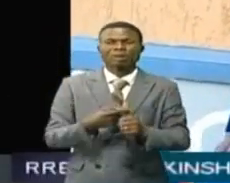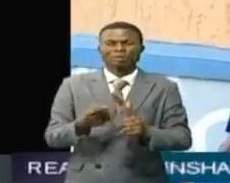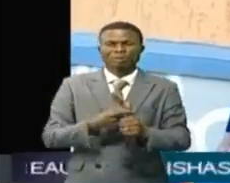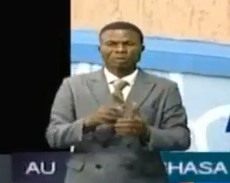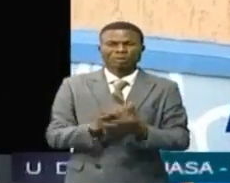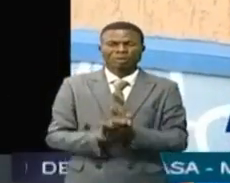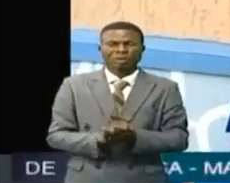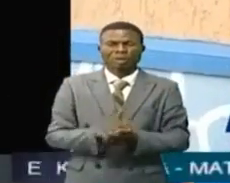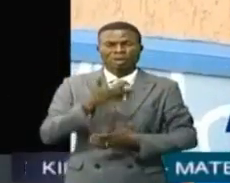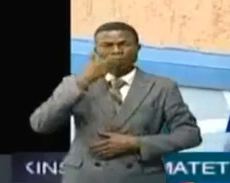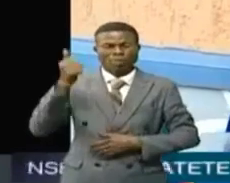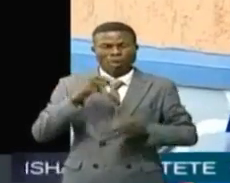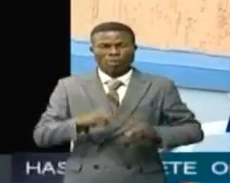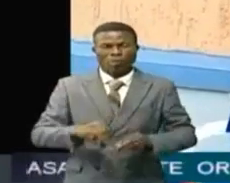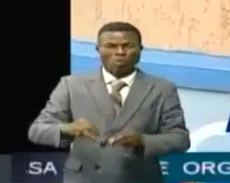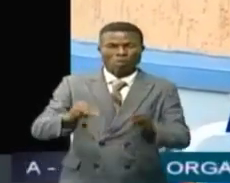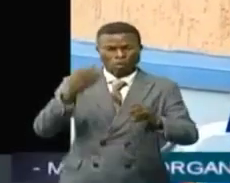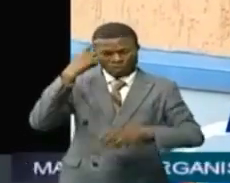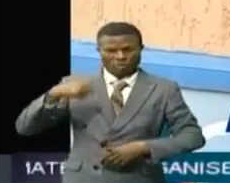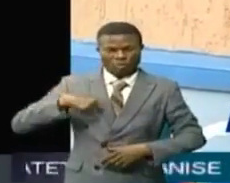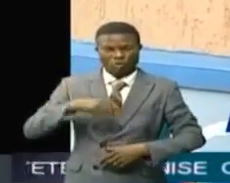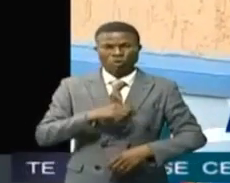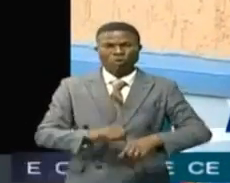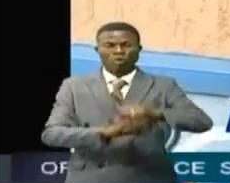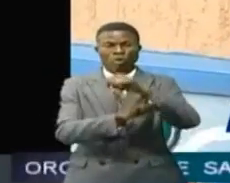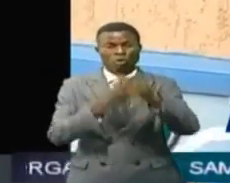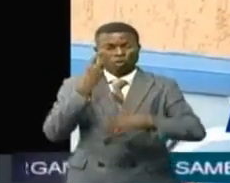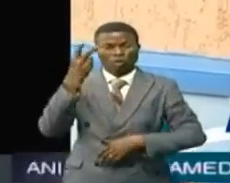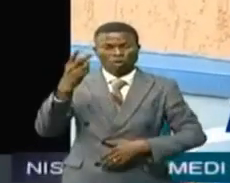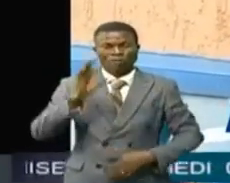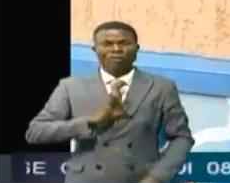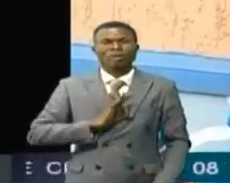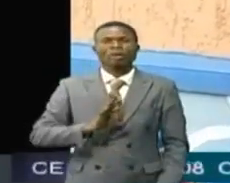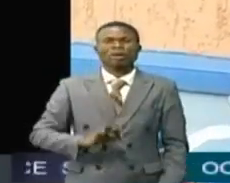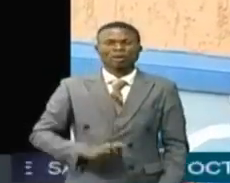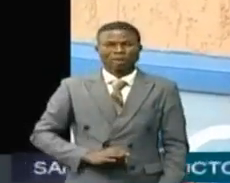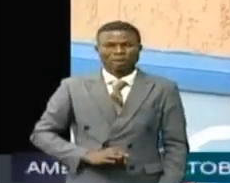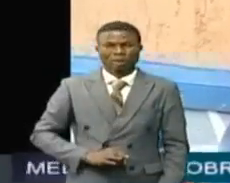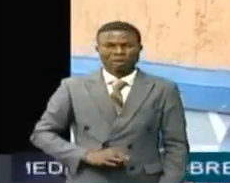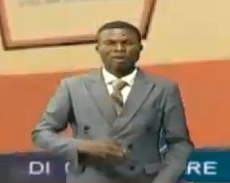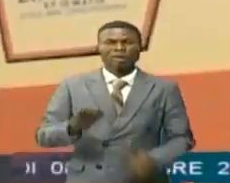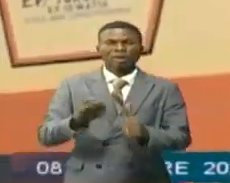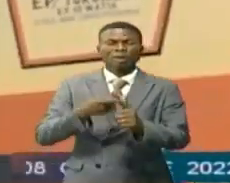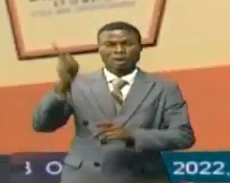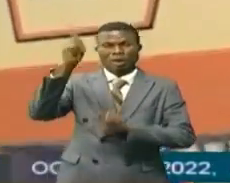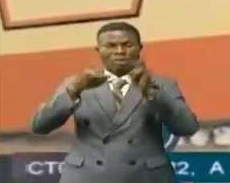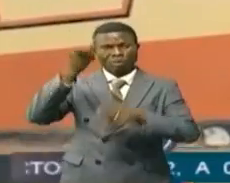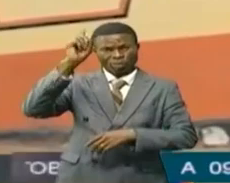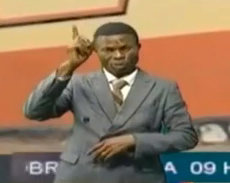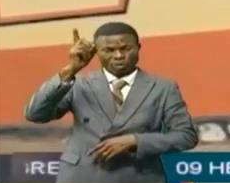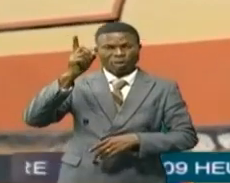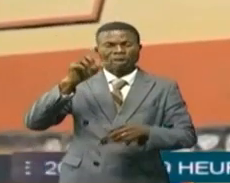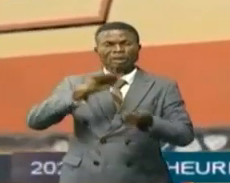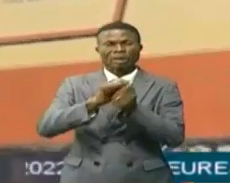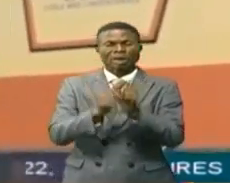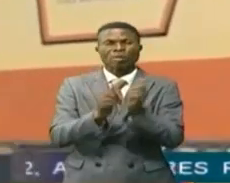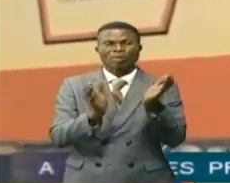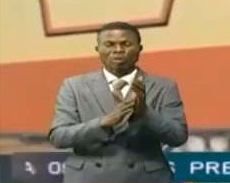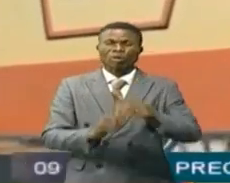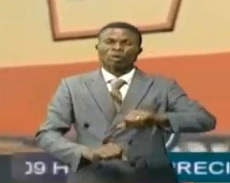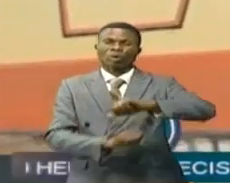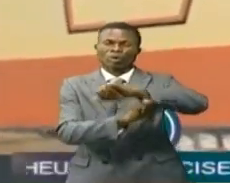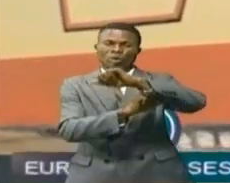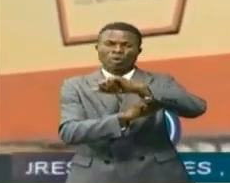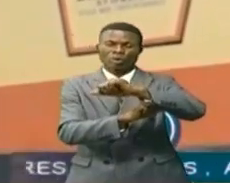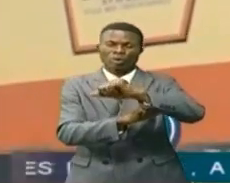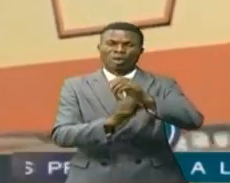La meilleure façon pour nous de soutenir la vision du chef de l'État, le peuple d'abord, dans le domaine scolaire, c'est de soutenir